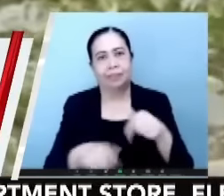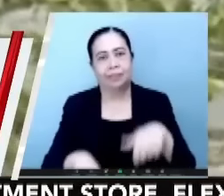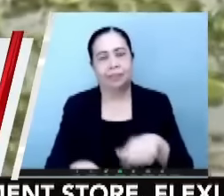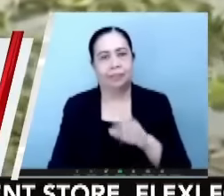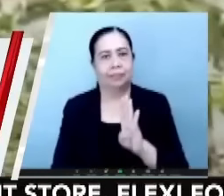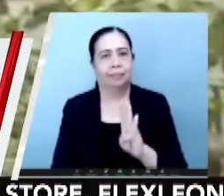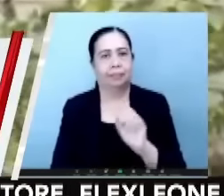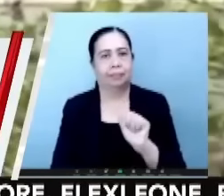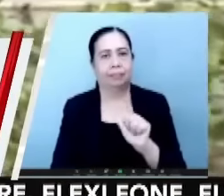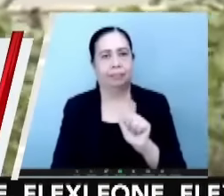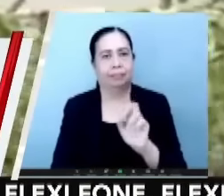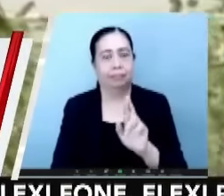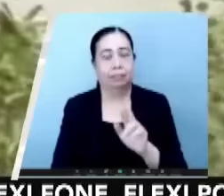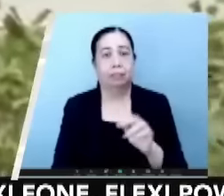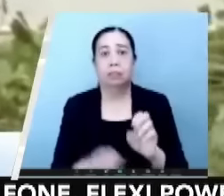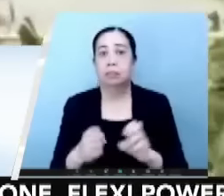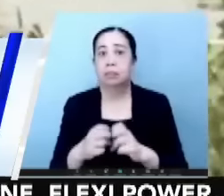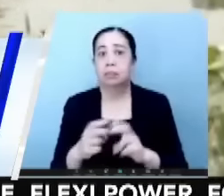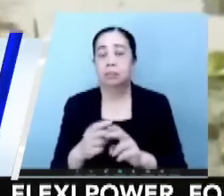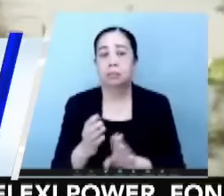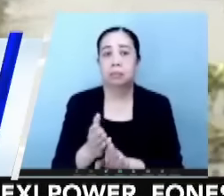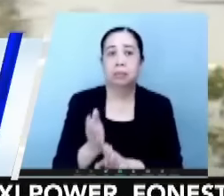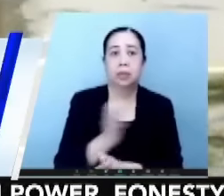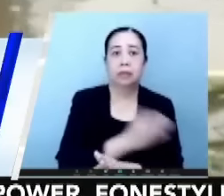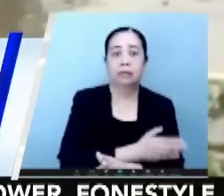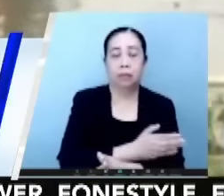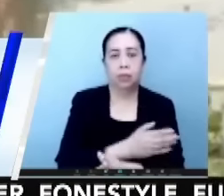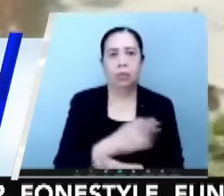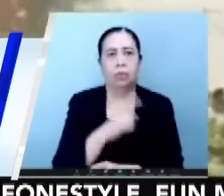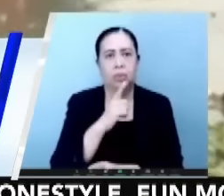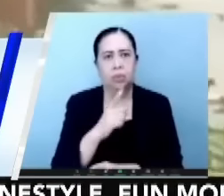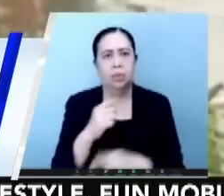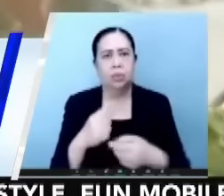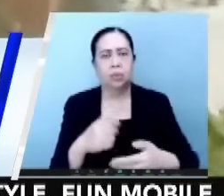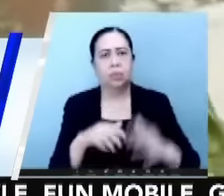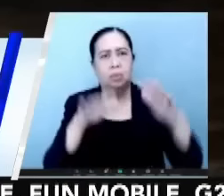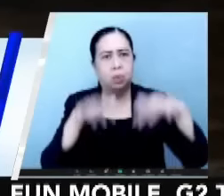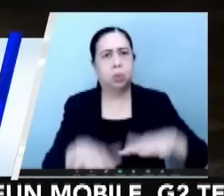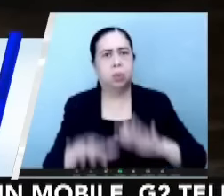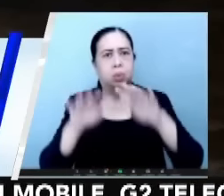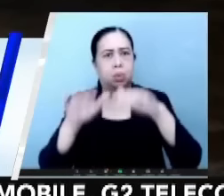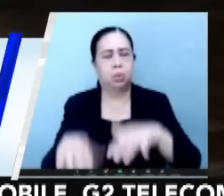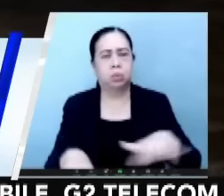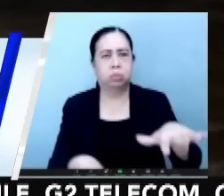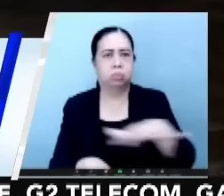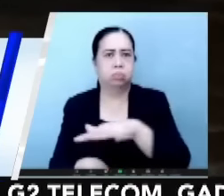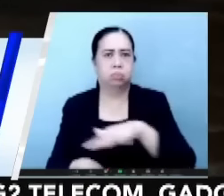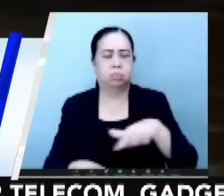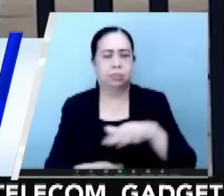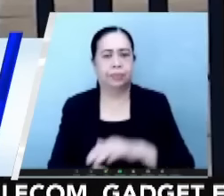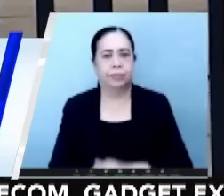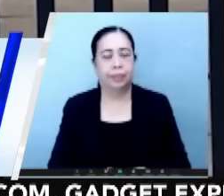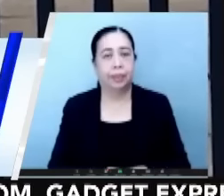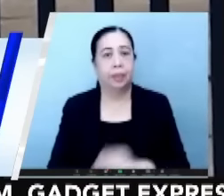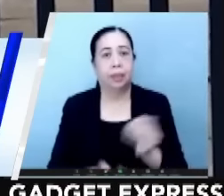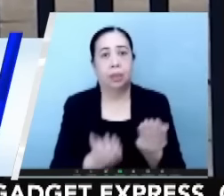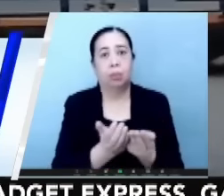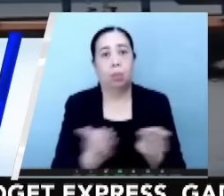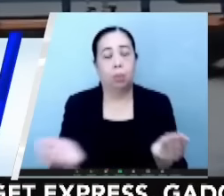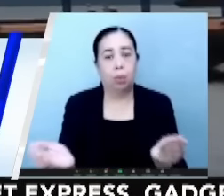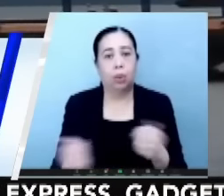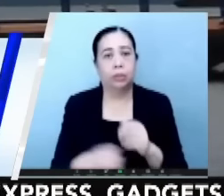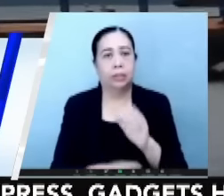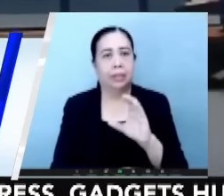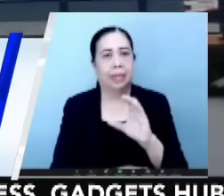man kasi maranasan ang epekto ni Bagyong Aghon ay sadyang matataas na ang alon sa baybayin. Sa Pantalan sa Kasiguran, nakadaong naman